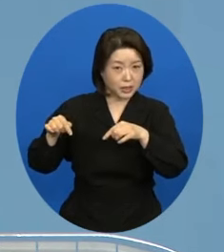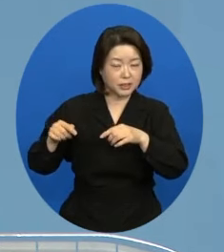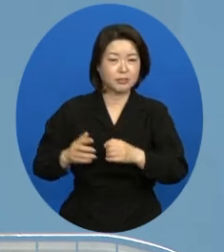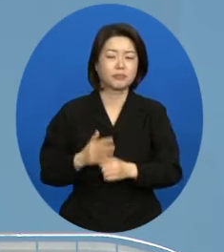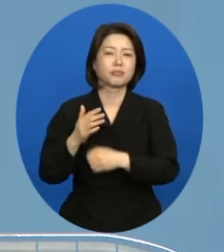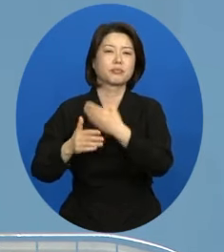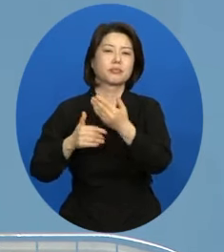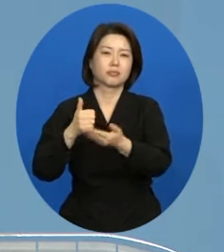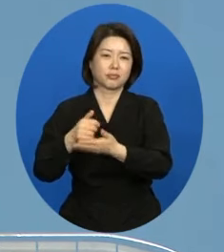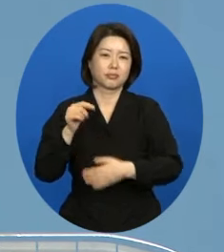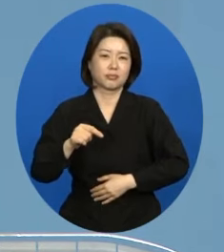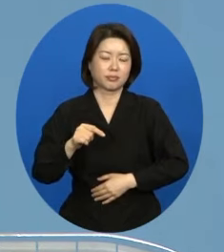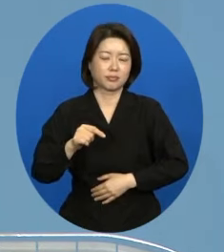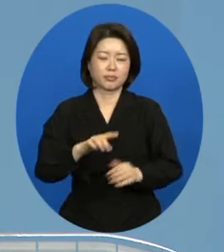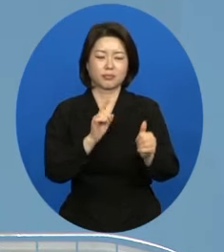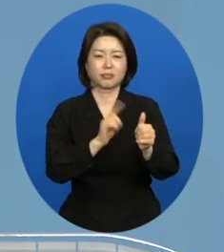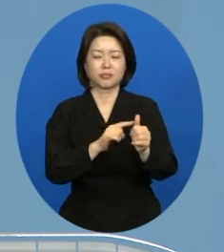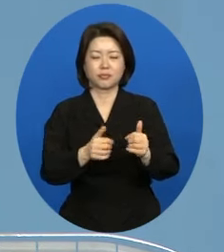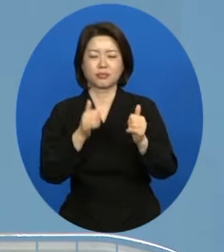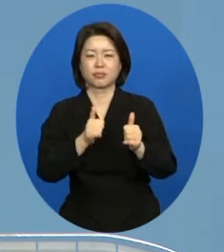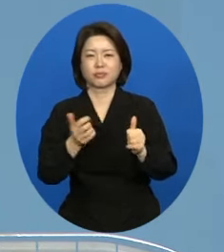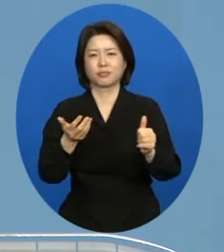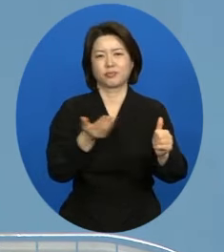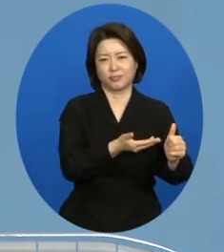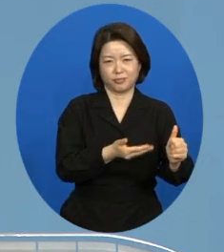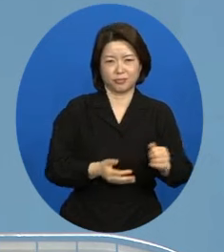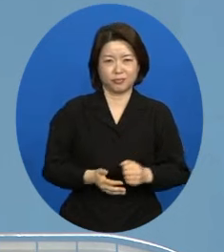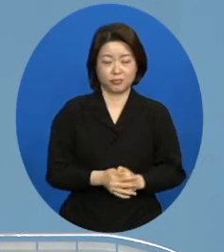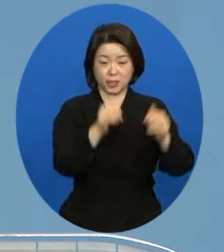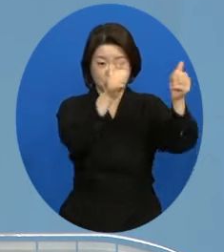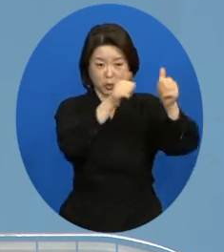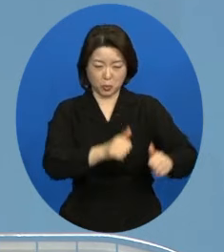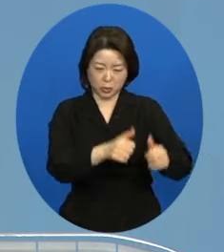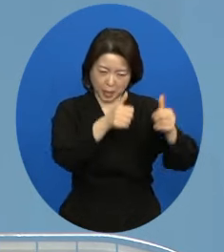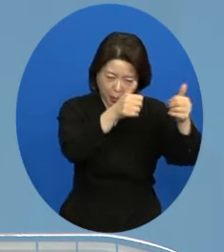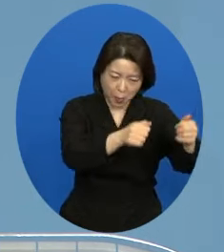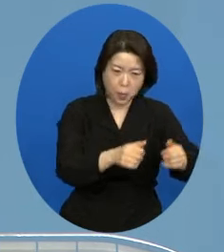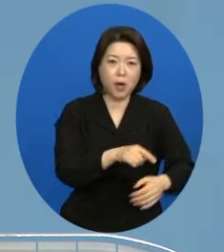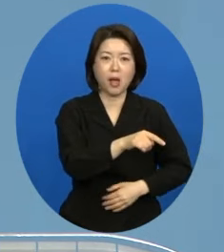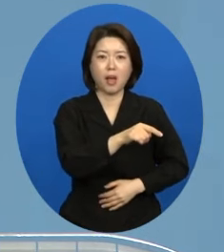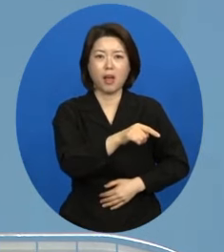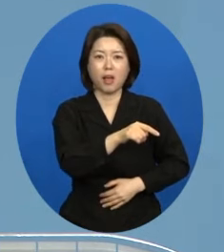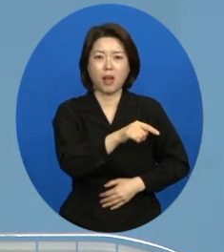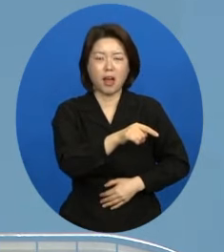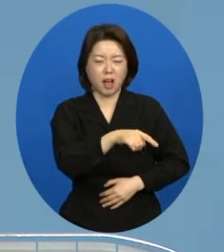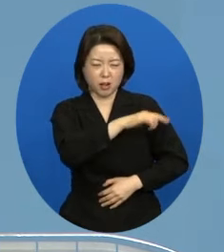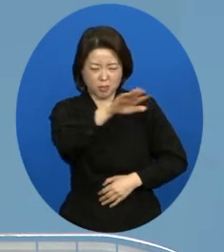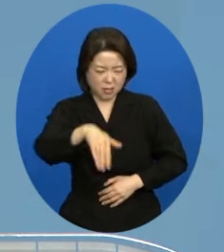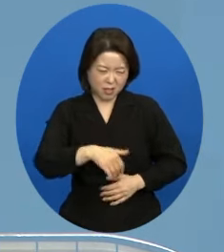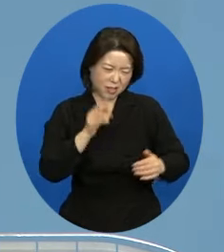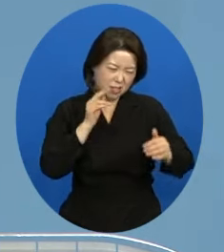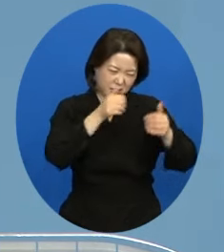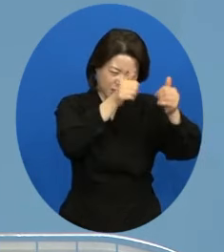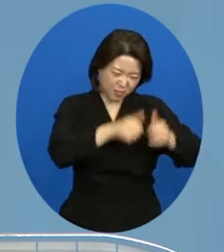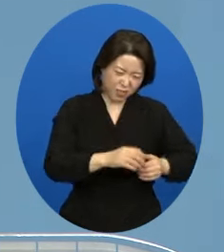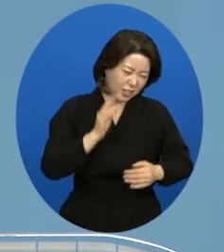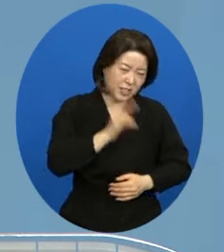하나님이 그를 심하셨어요 그가 우상을 준비하고과 아세라 신상 게다가